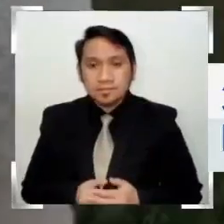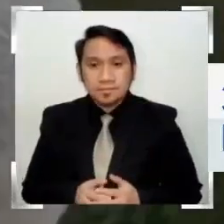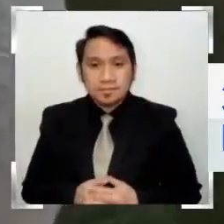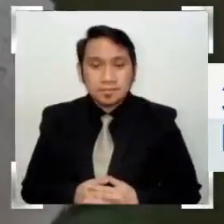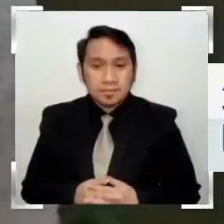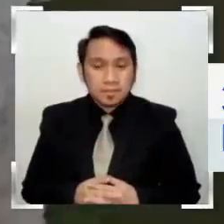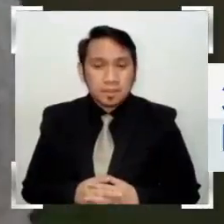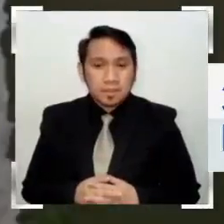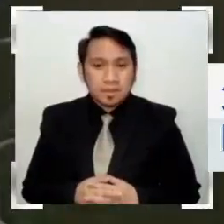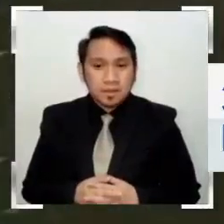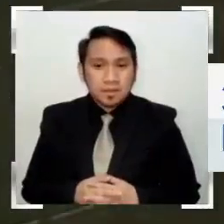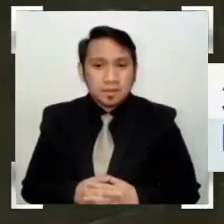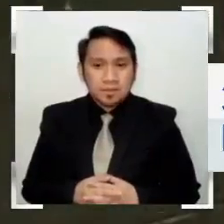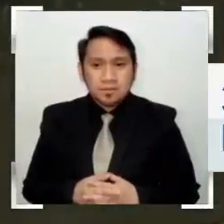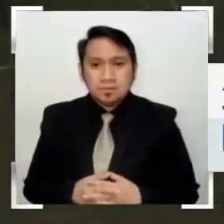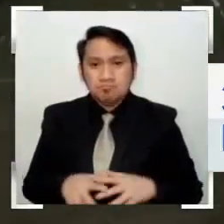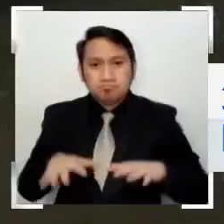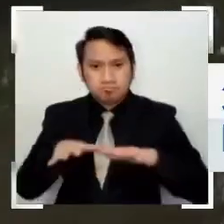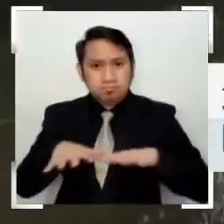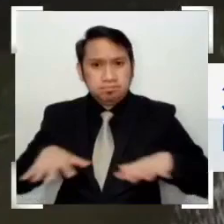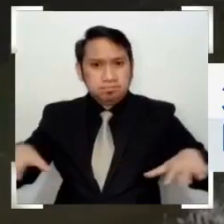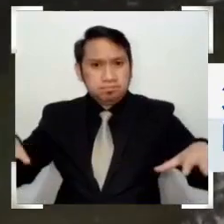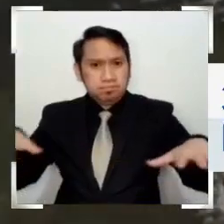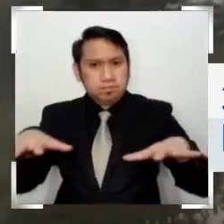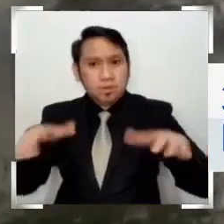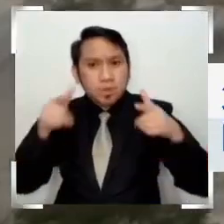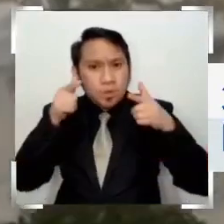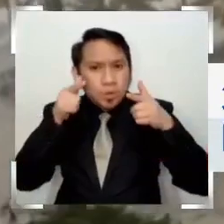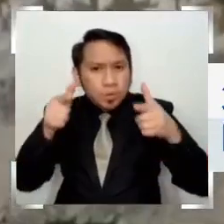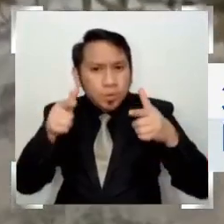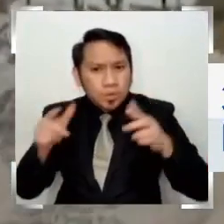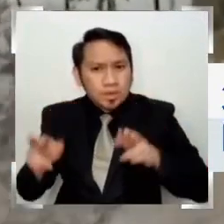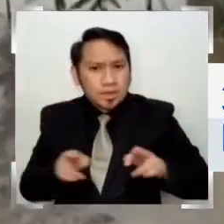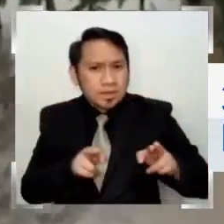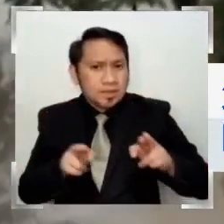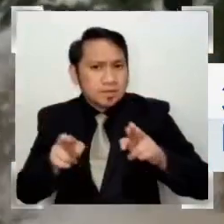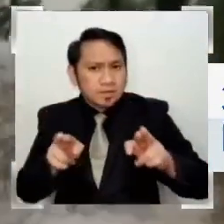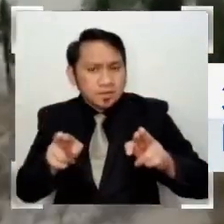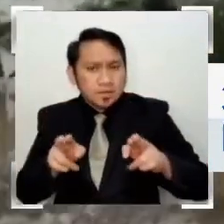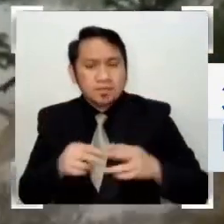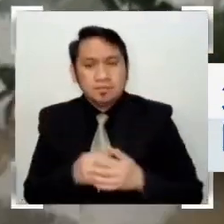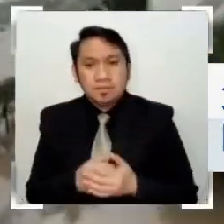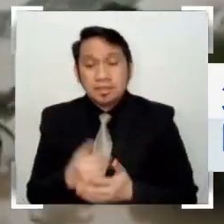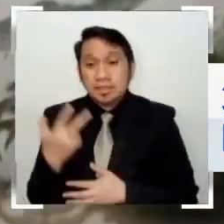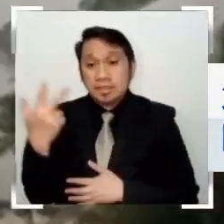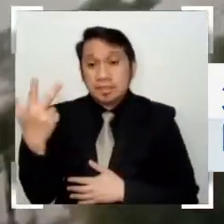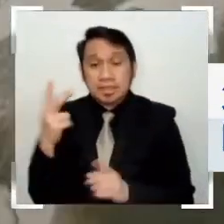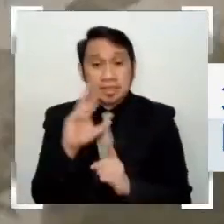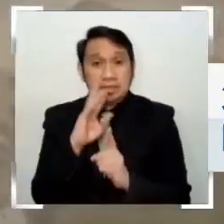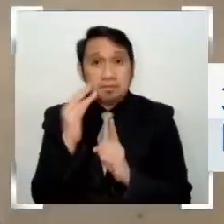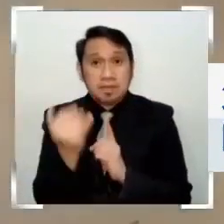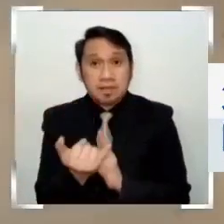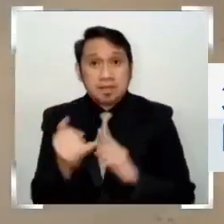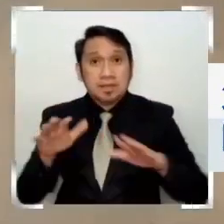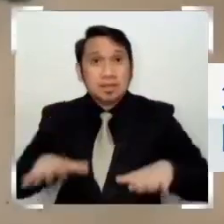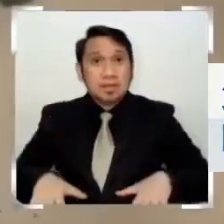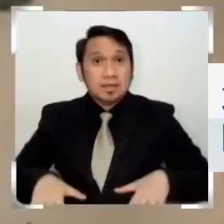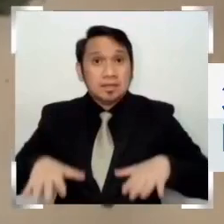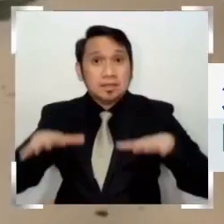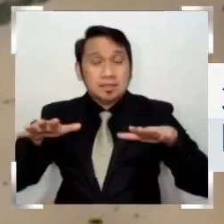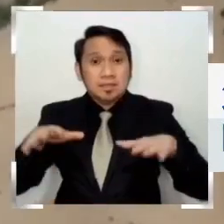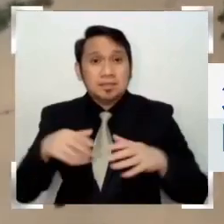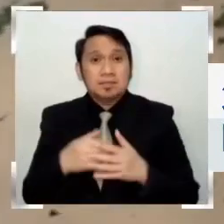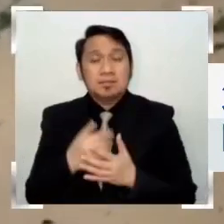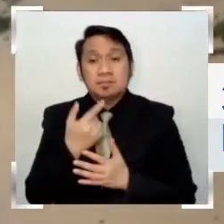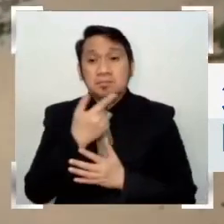Nagmistulang malawak na ilog ang bahaging ito ng Dato Montawal, Maguindanao del Sur. Tatlong barangay ang nalubog sa baha roon, kasunod ng malakas na pag-ulan